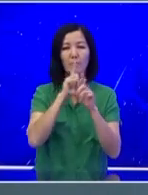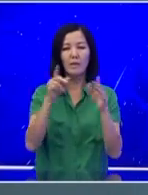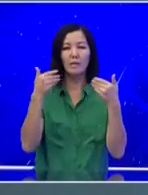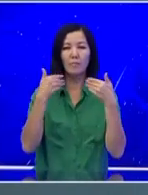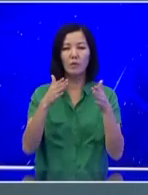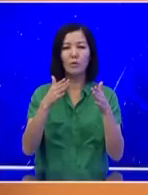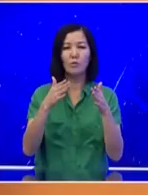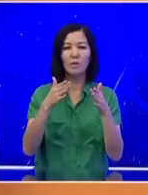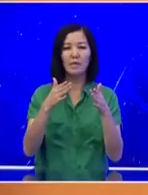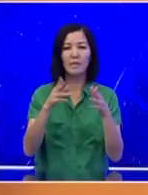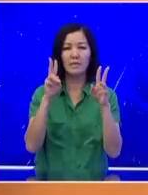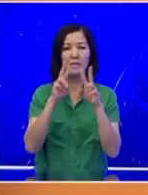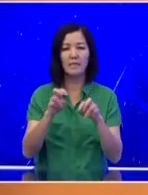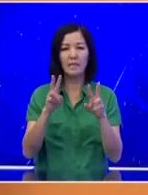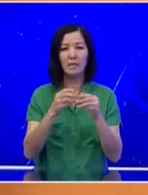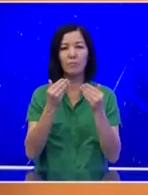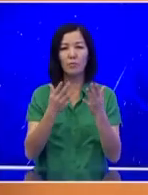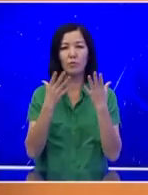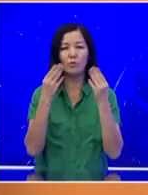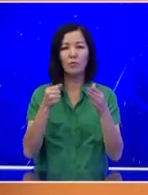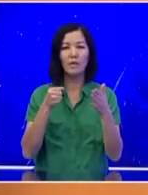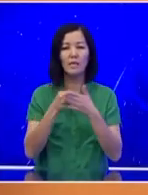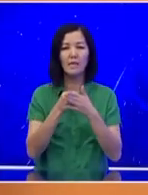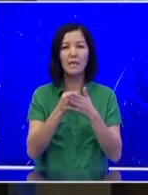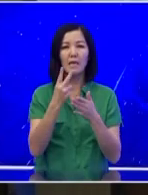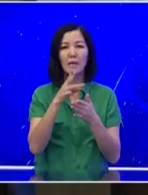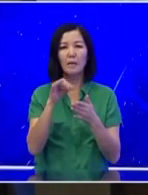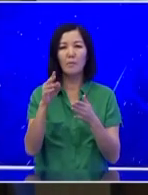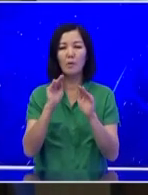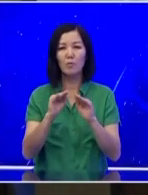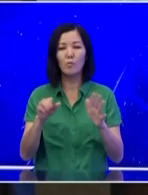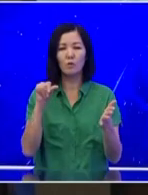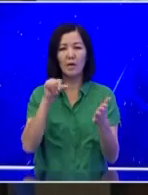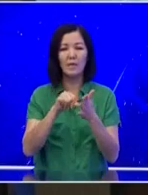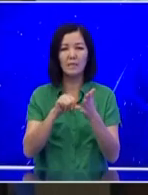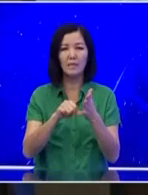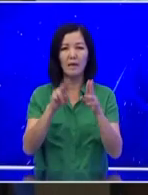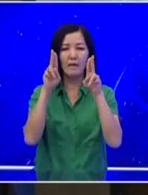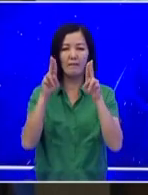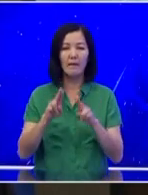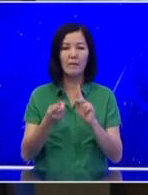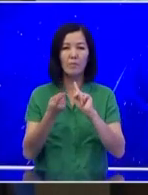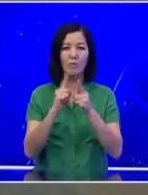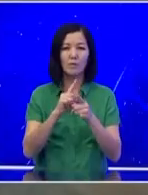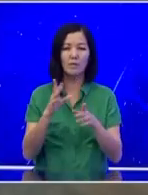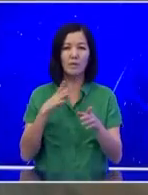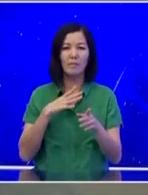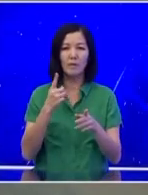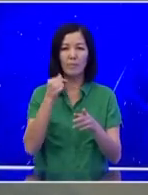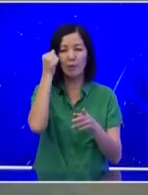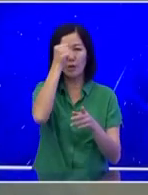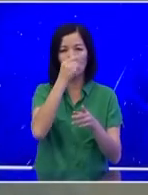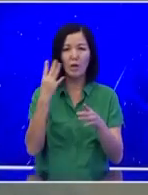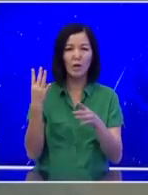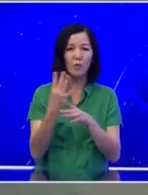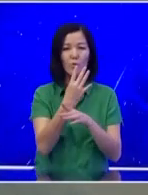білімін сынға салатын сынаққа бүгінге дейін 2 миллионға жуық түлек қатысты. Өткен жылдан бастап тәртібі сәл өзгеріп еді, жылына 4 рет